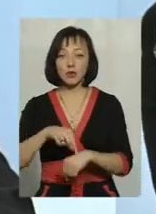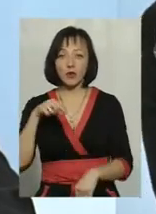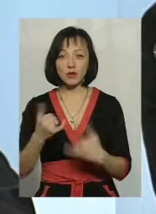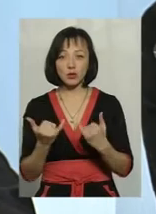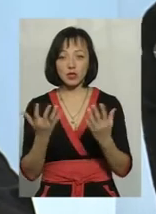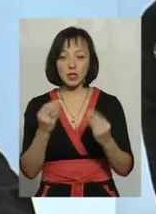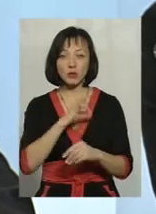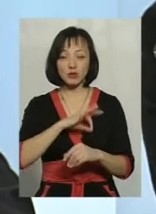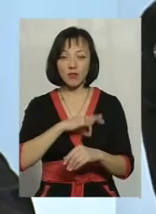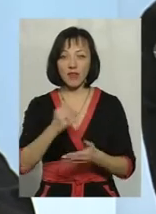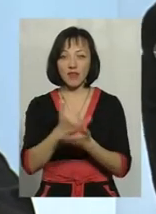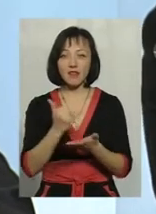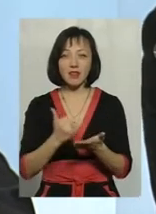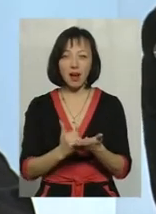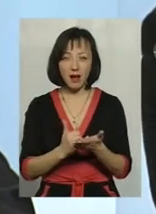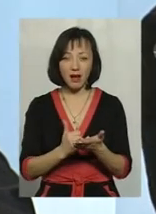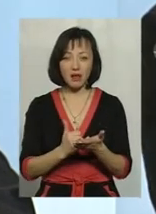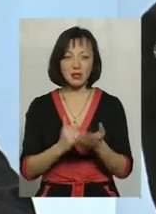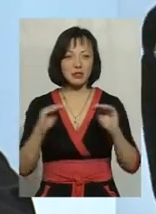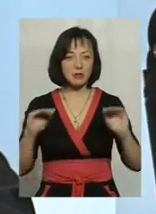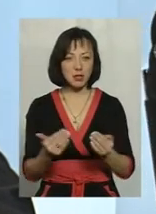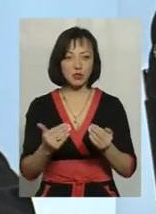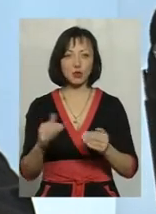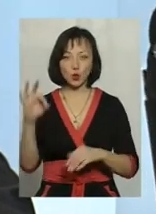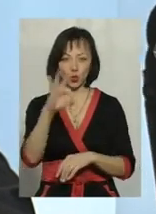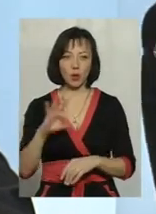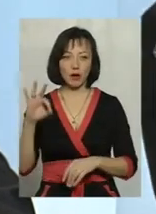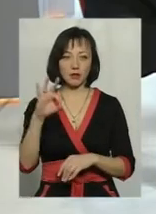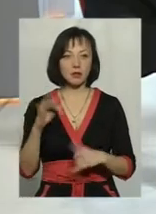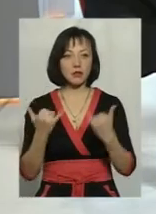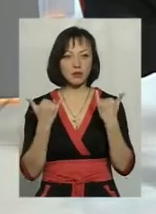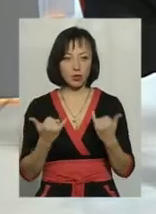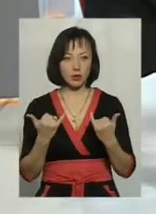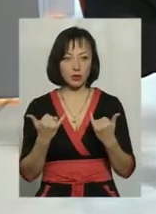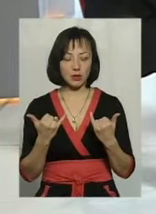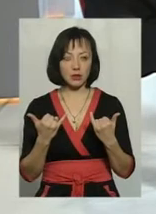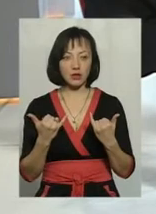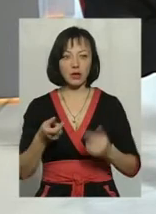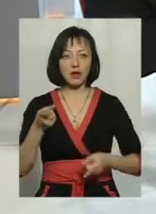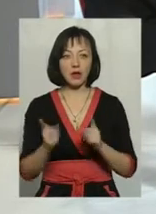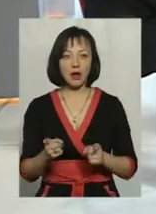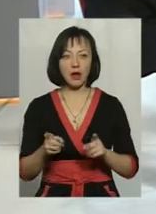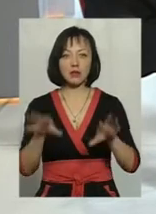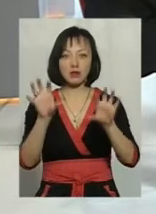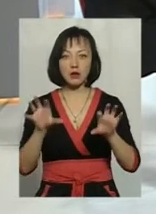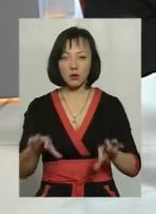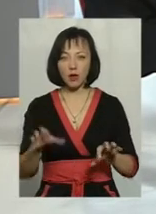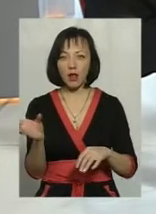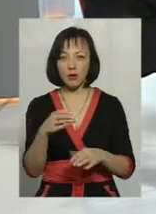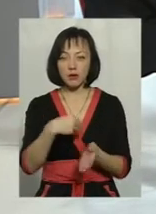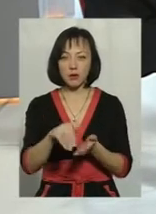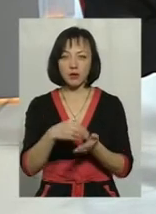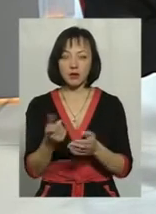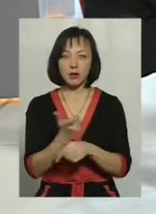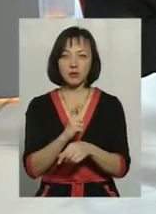день споживання вина практично зменшилося до нуля. Сьогодні реальний, легальний алкоголь придбавається,